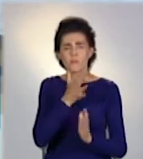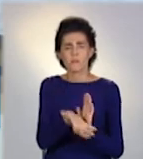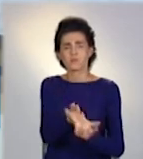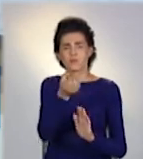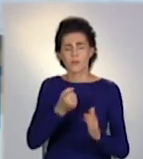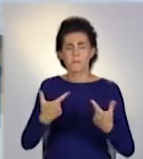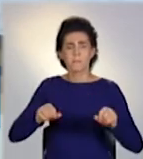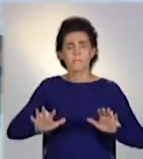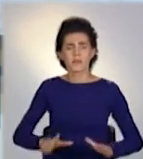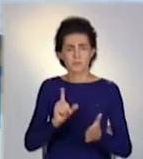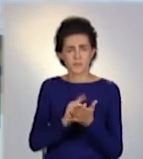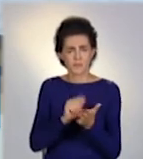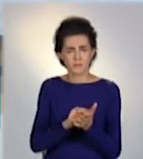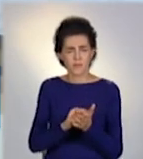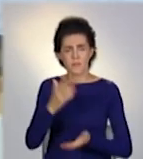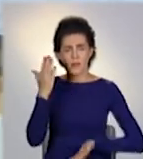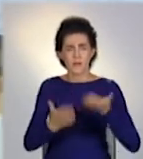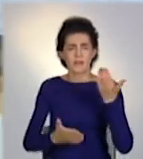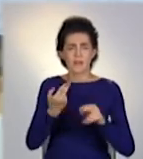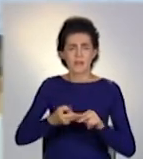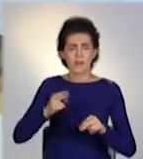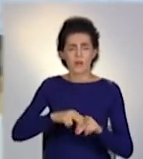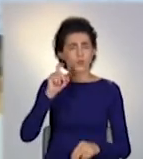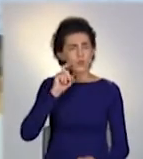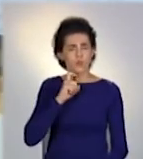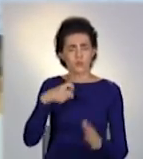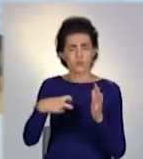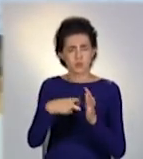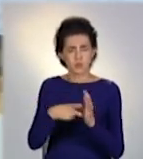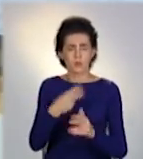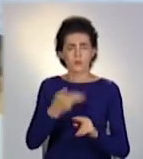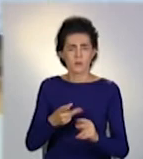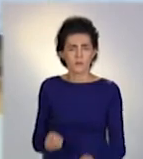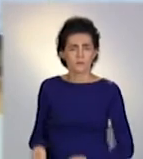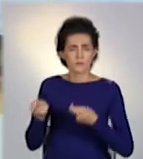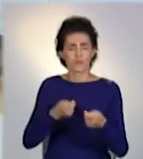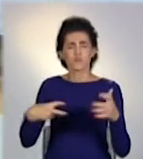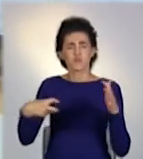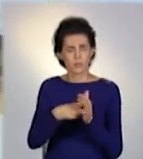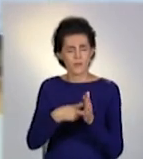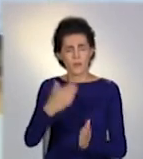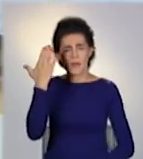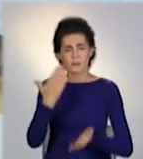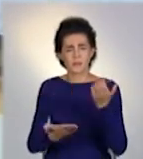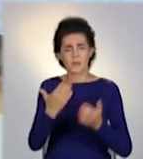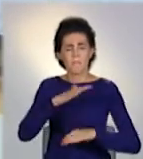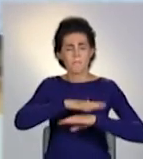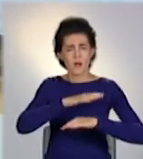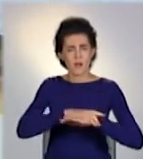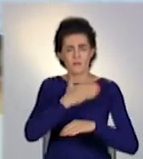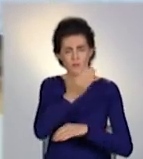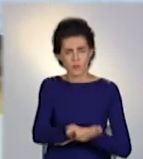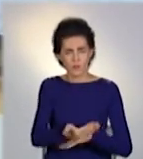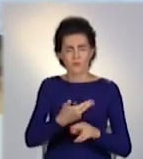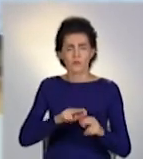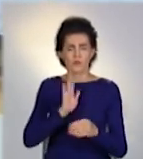одержання пенсії. Якщо це Укрпошта, то це приносить поштар. Якщо це